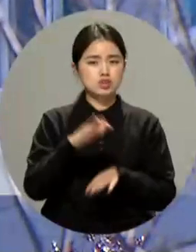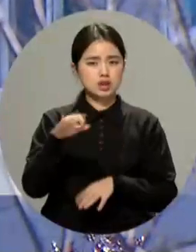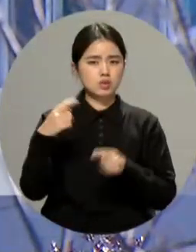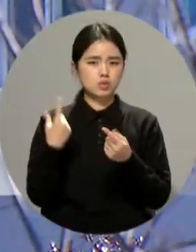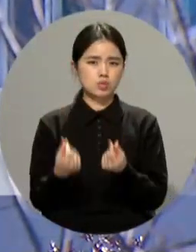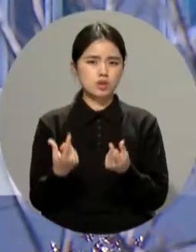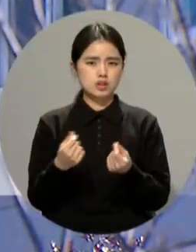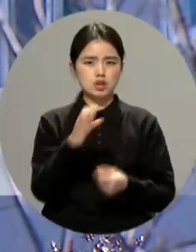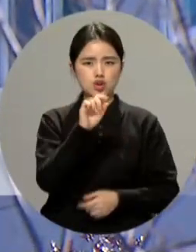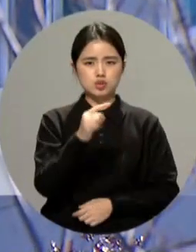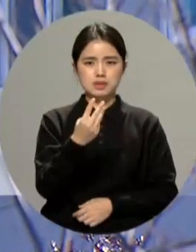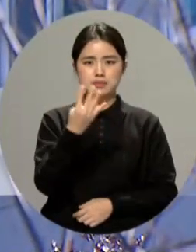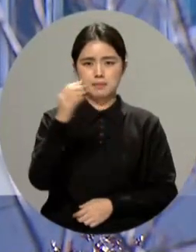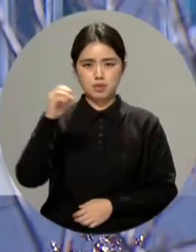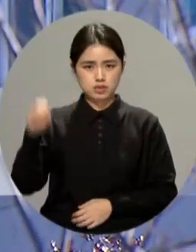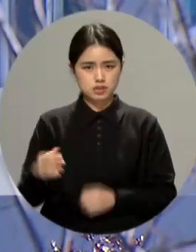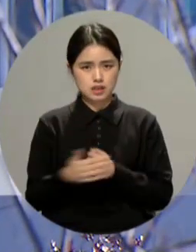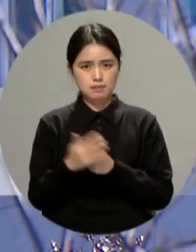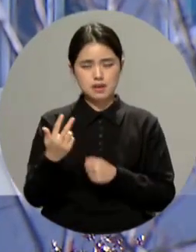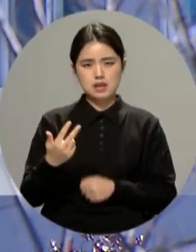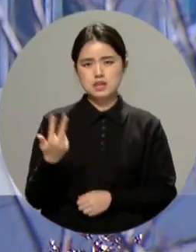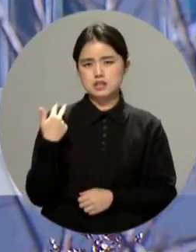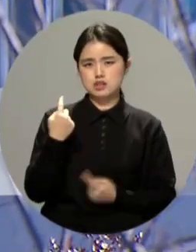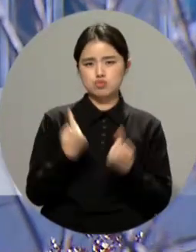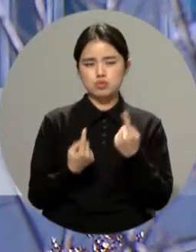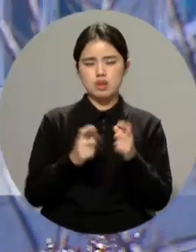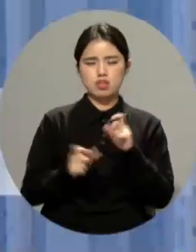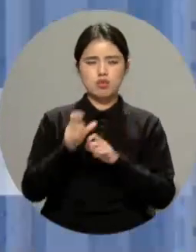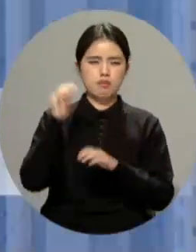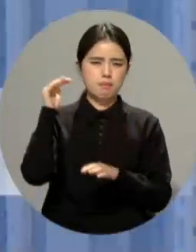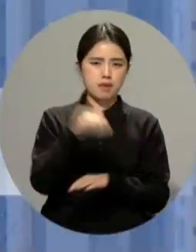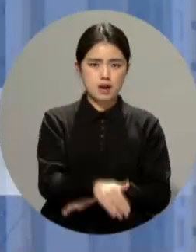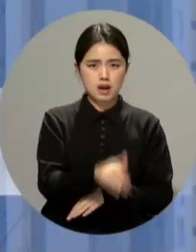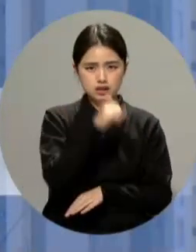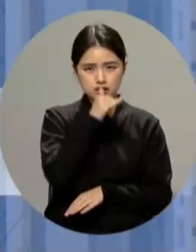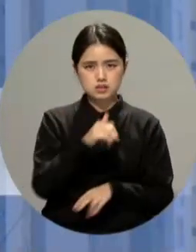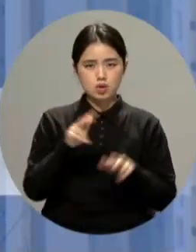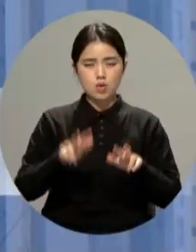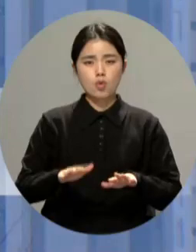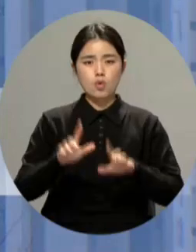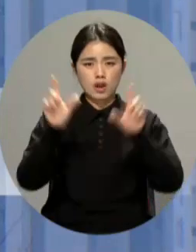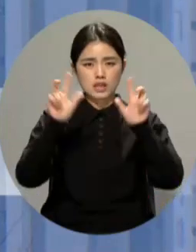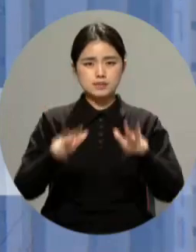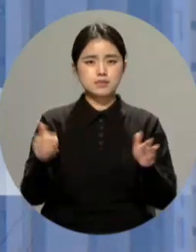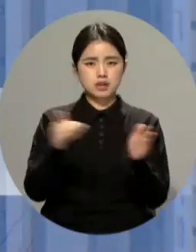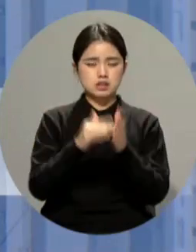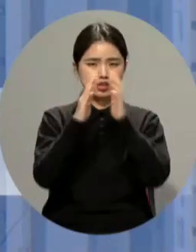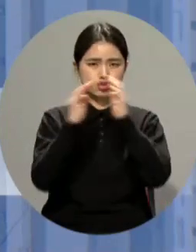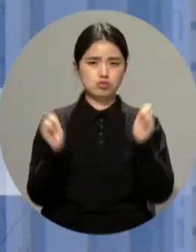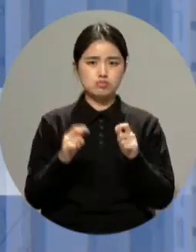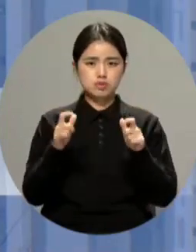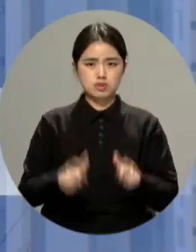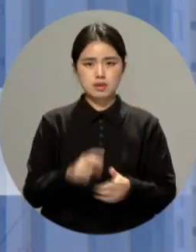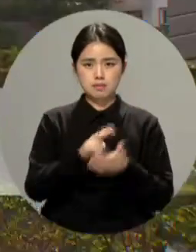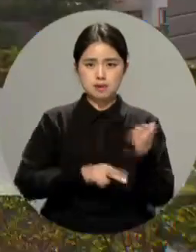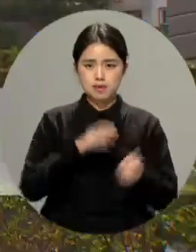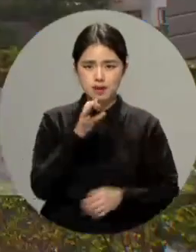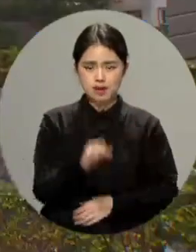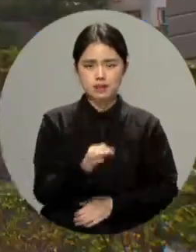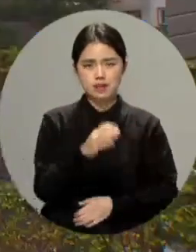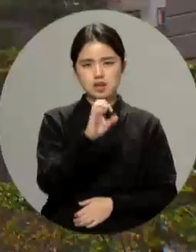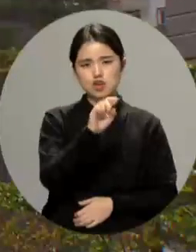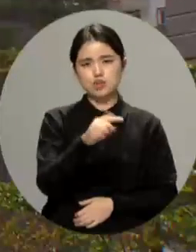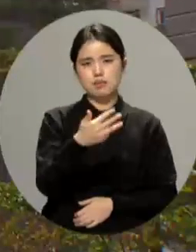0.34%가 하락하면서 지난주보다 낙폭이 커졌습니다 한편 올드로 현재까지 전북지역 아파트 매매가는